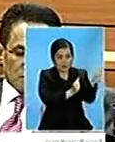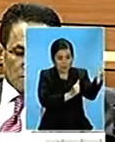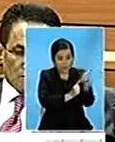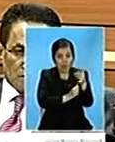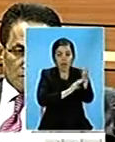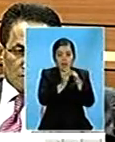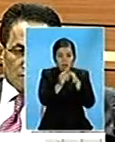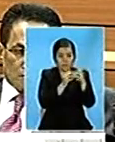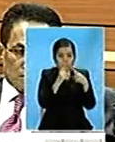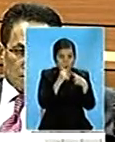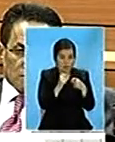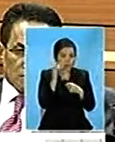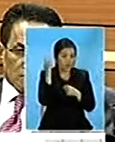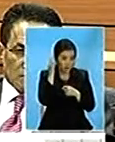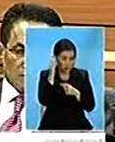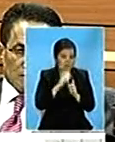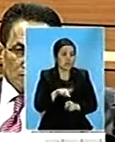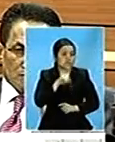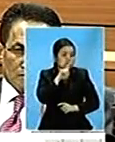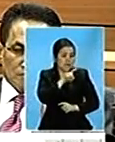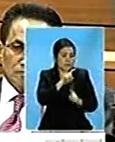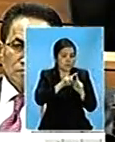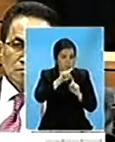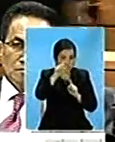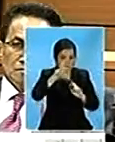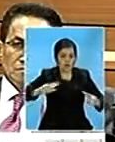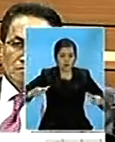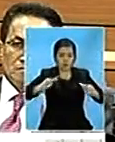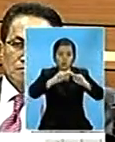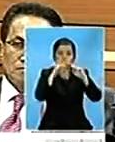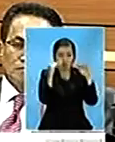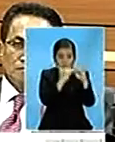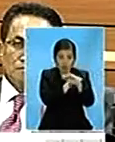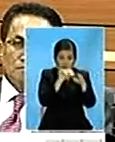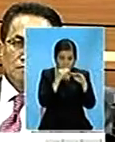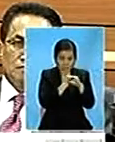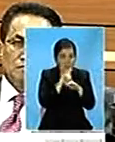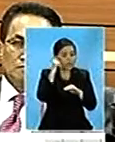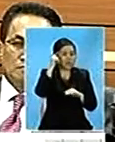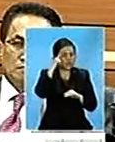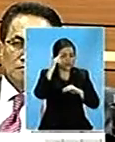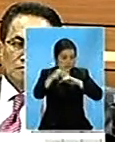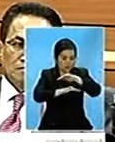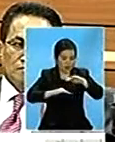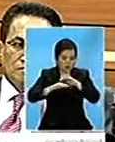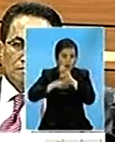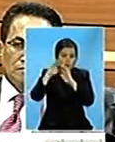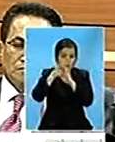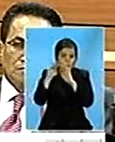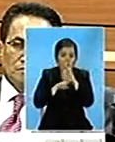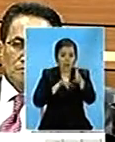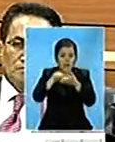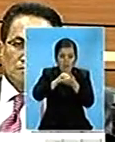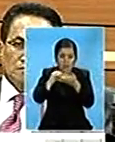คมคำถามที่1กระทรวงคมนาคมมีหลักเกณฑ์ในการพิจารณาแก้ไขปัญหาความเดือดร้